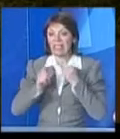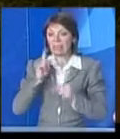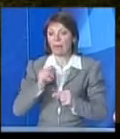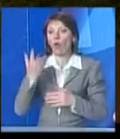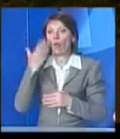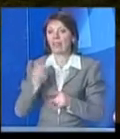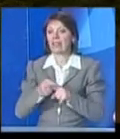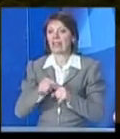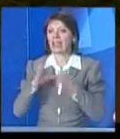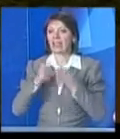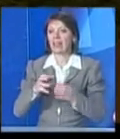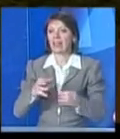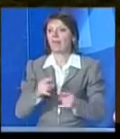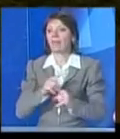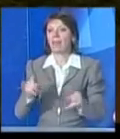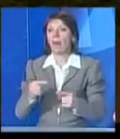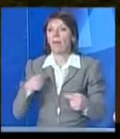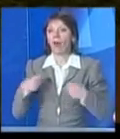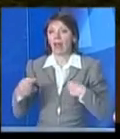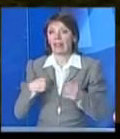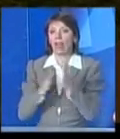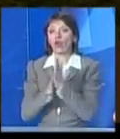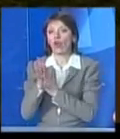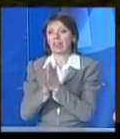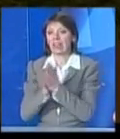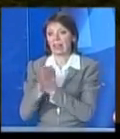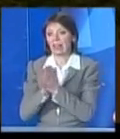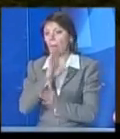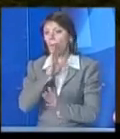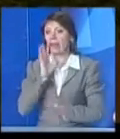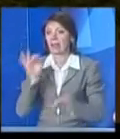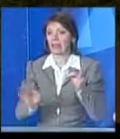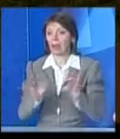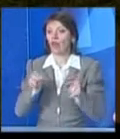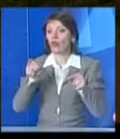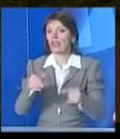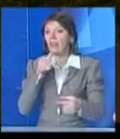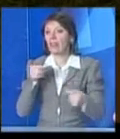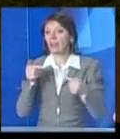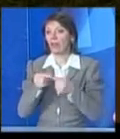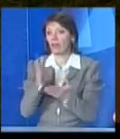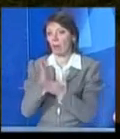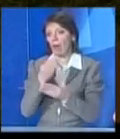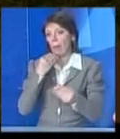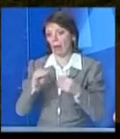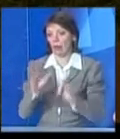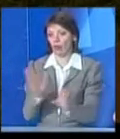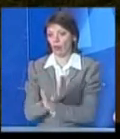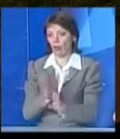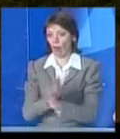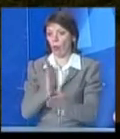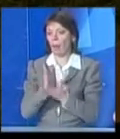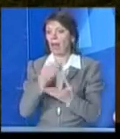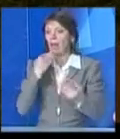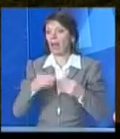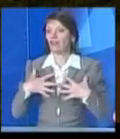світ оцей непоранений, рослинний, матінки природи, то тоді, відповідно, ми маємо кращу долю, ми маємо краще